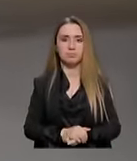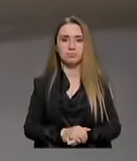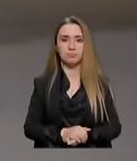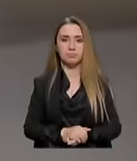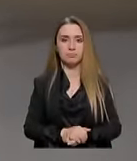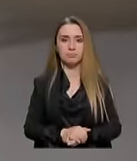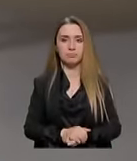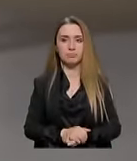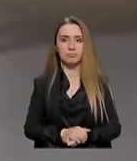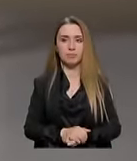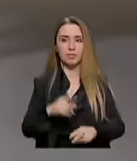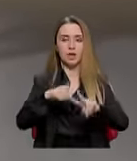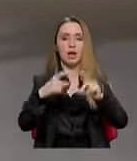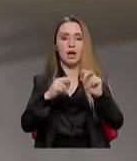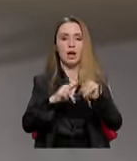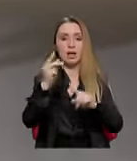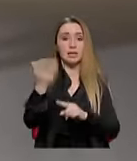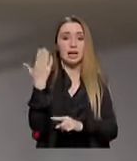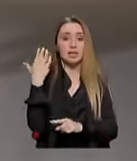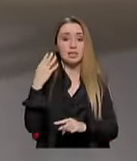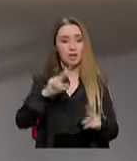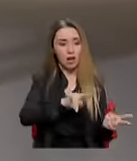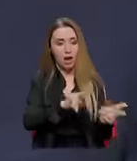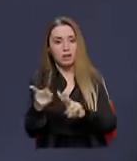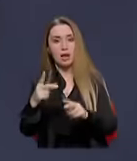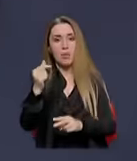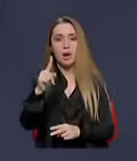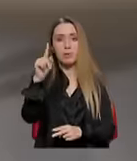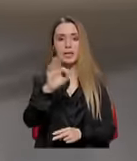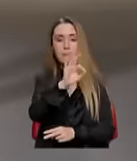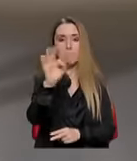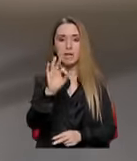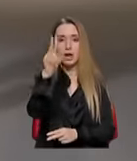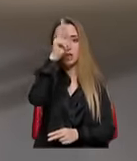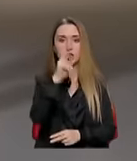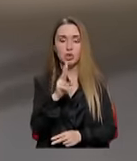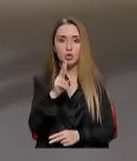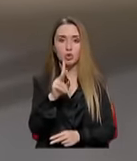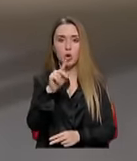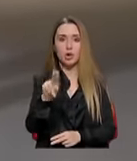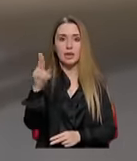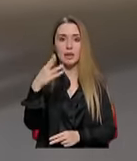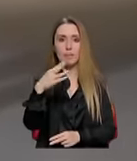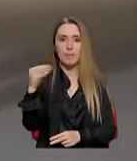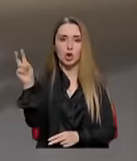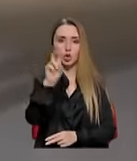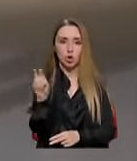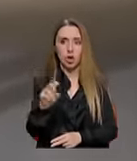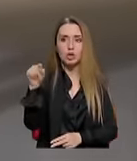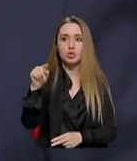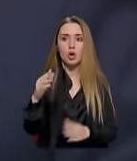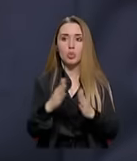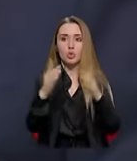şu Eskiden eskiden aktarılan paralar 1 milyar E 200 17 Milyon Dolar şu